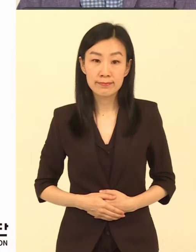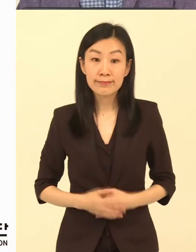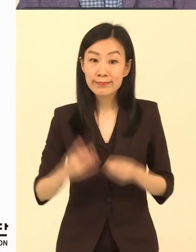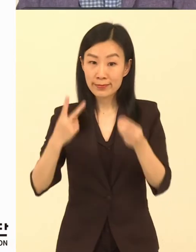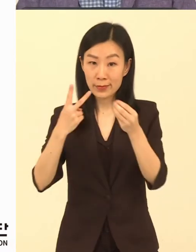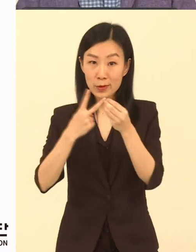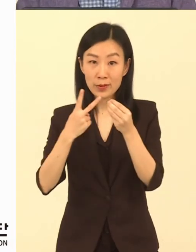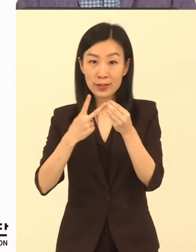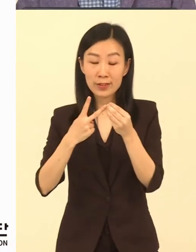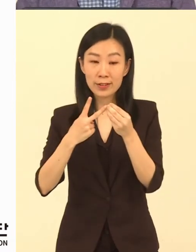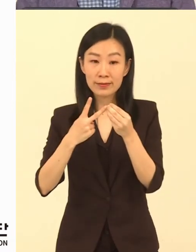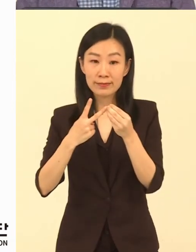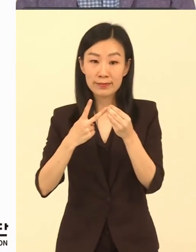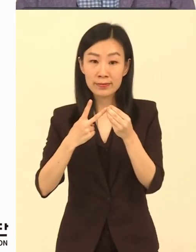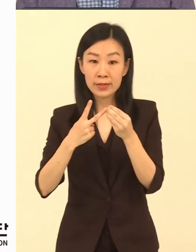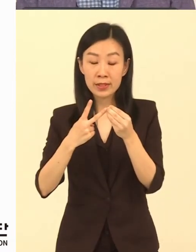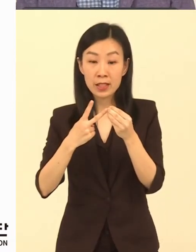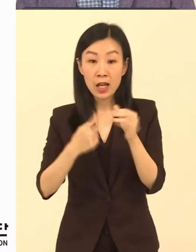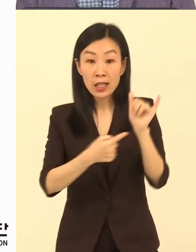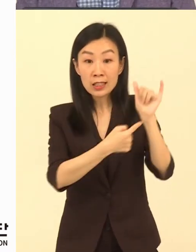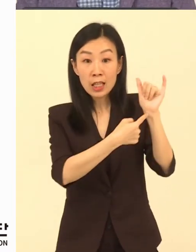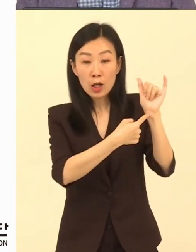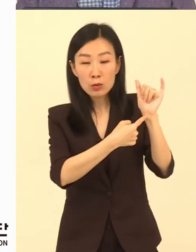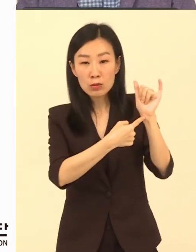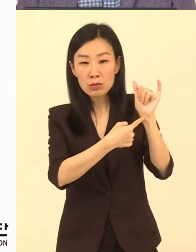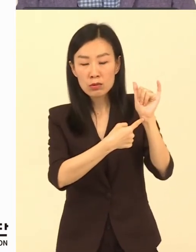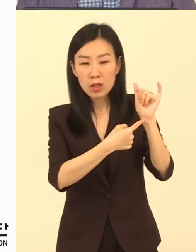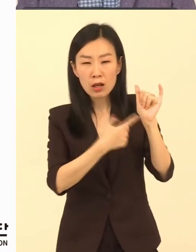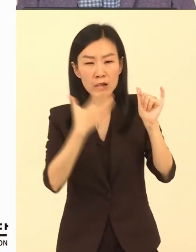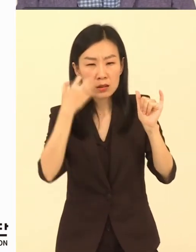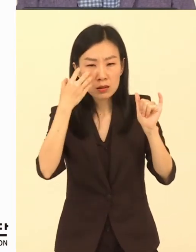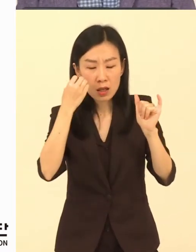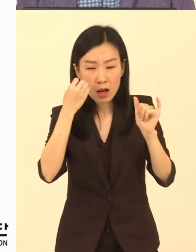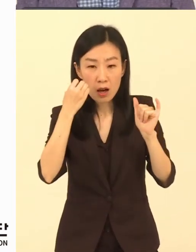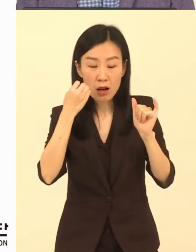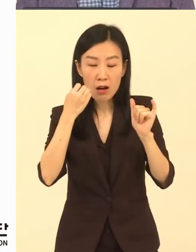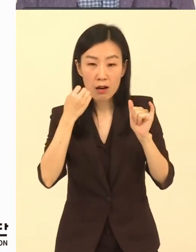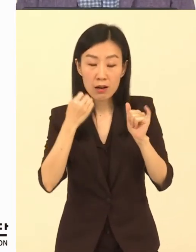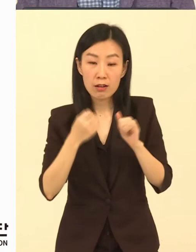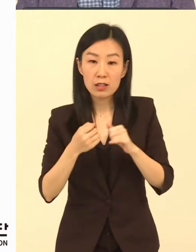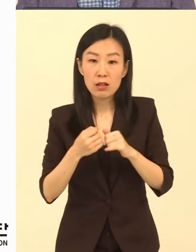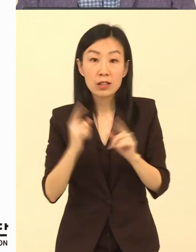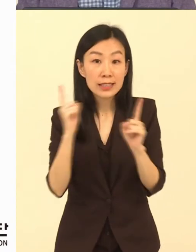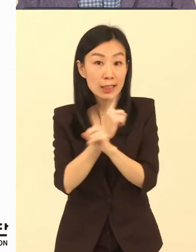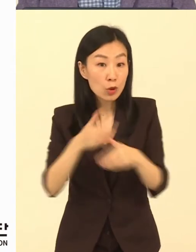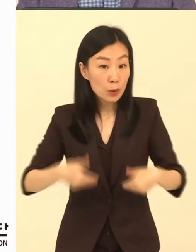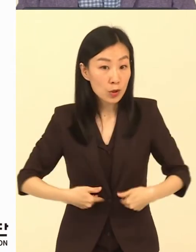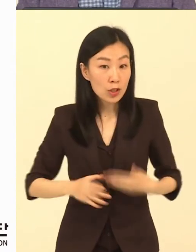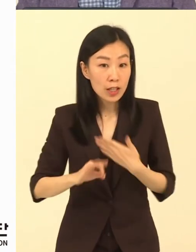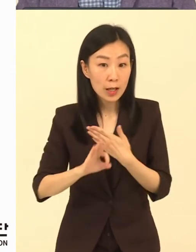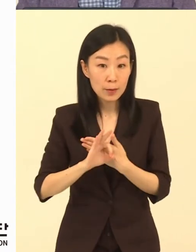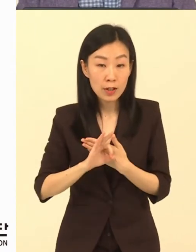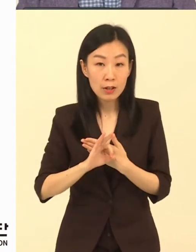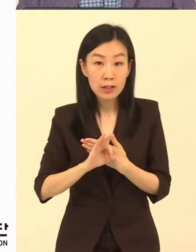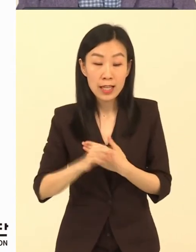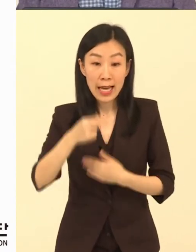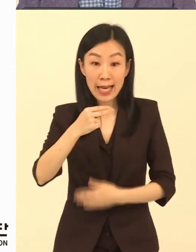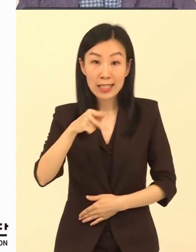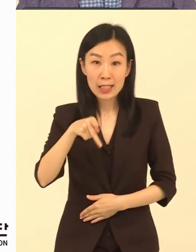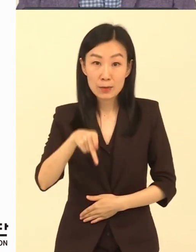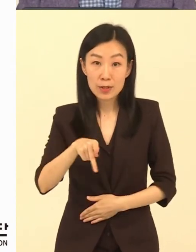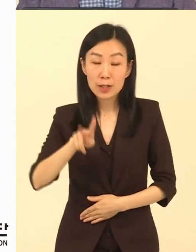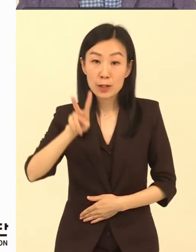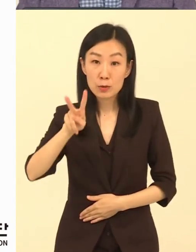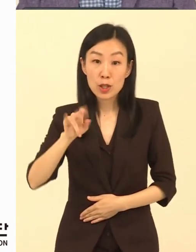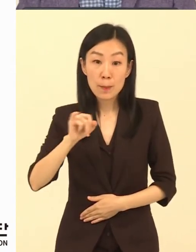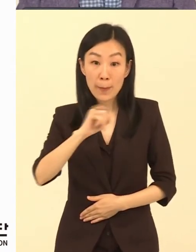두 번째, 자궁경부 이형성증 치료를 하면 인유두종 바이러스도 제거되나요?